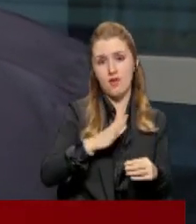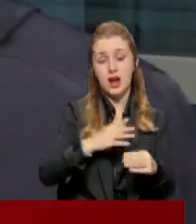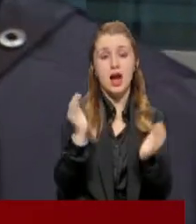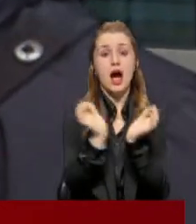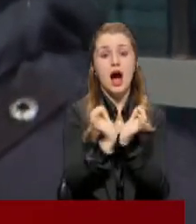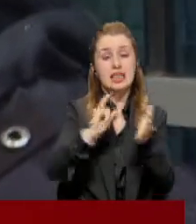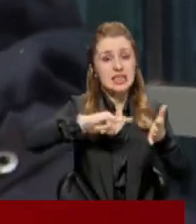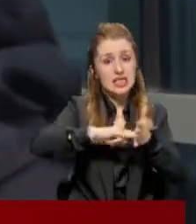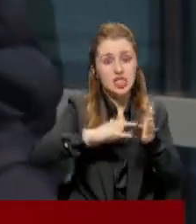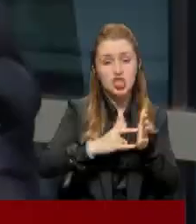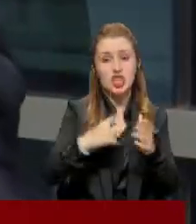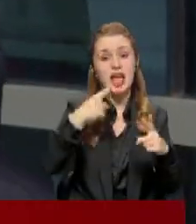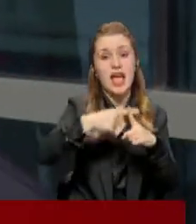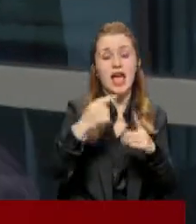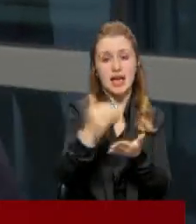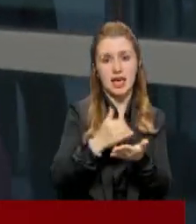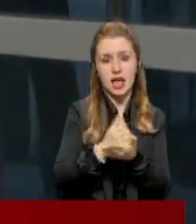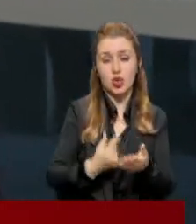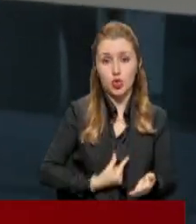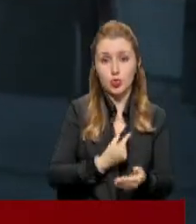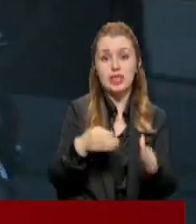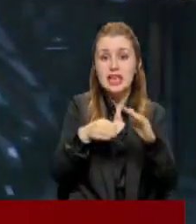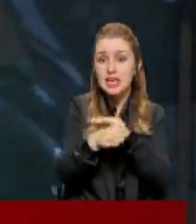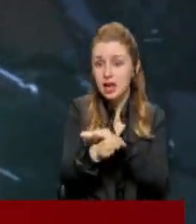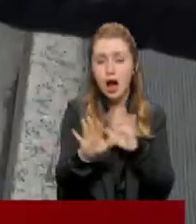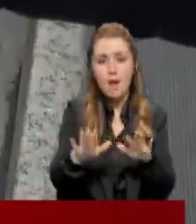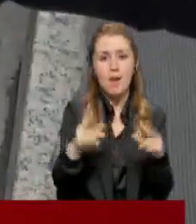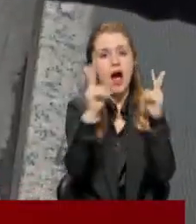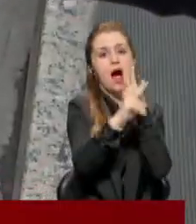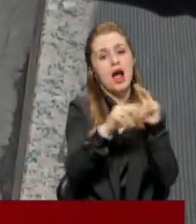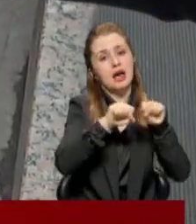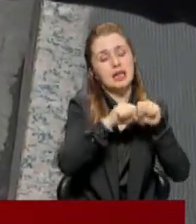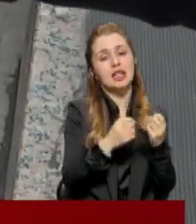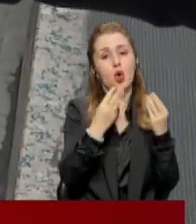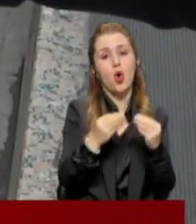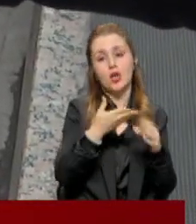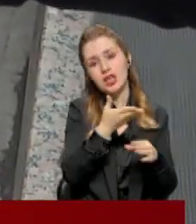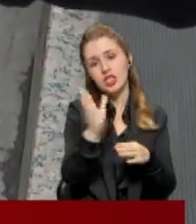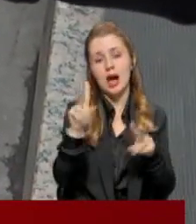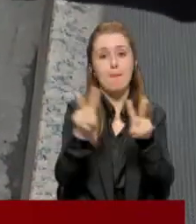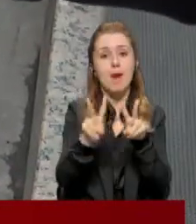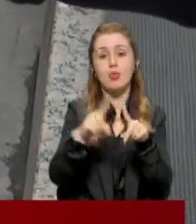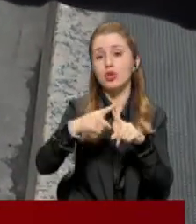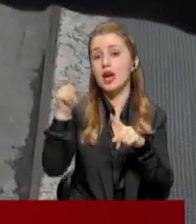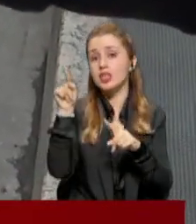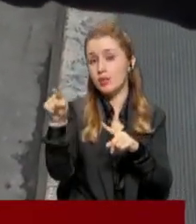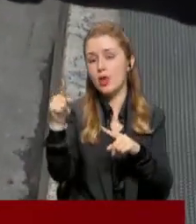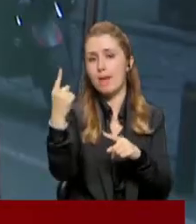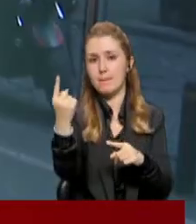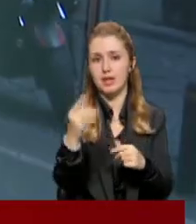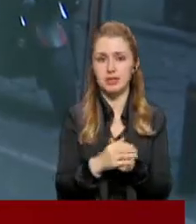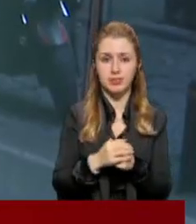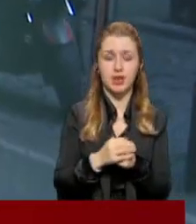Ailesini geçindirecek ek bir gelir ümidiyle içeri giren ama hayal kırıklığıyla ayrılan Mahmut Taşdemir onlardan